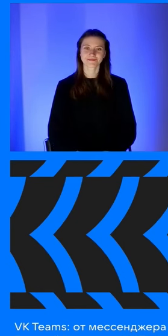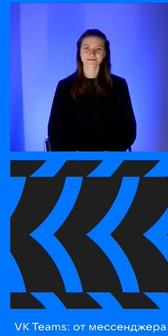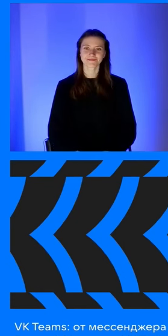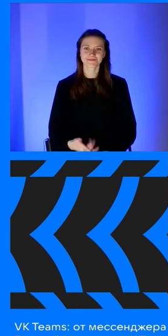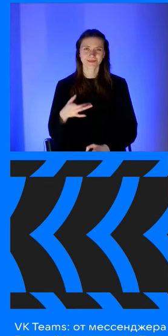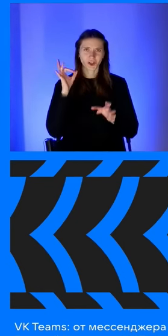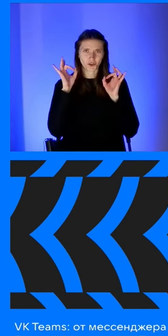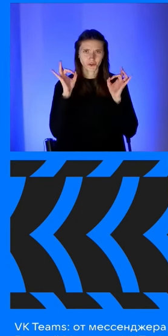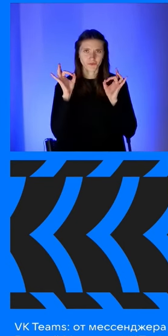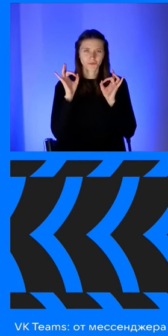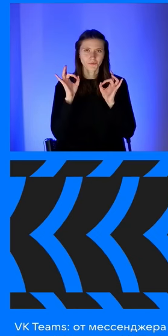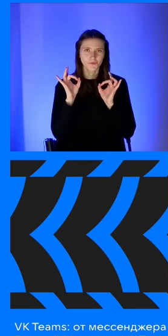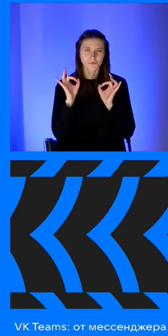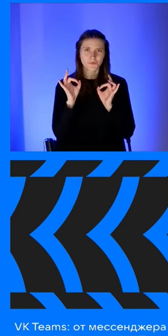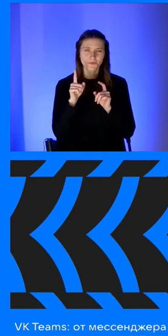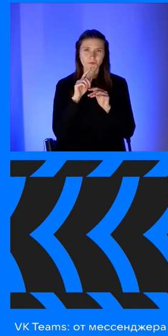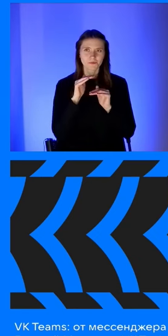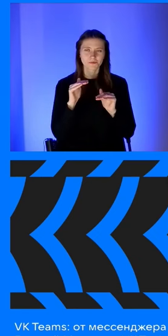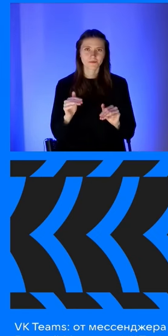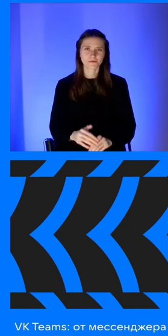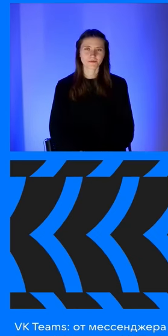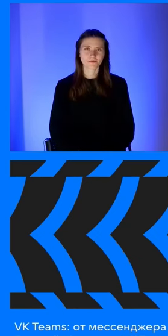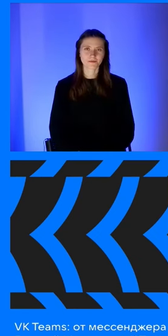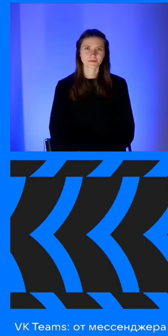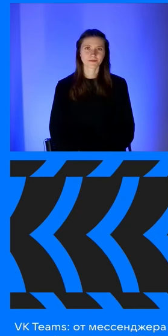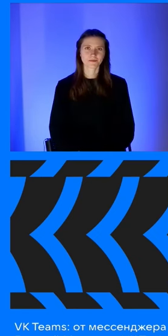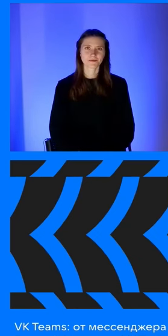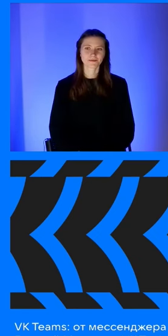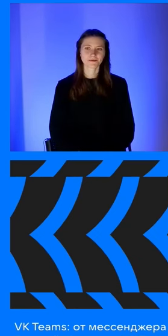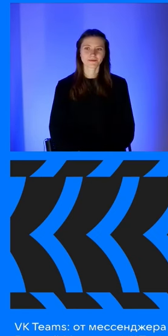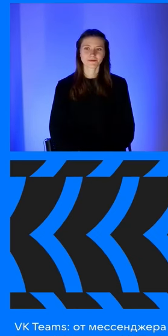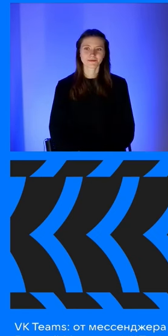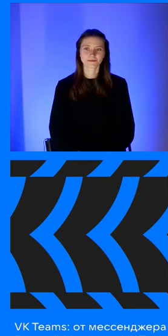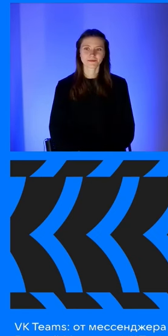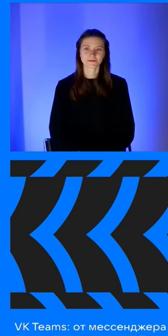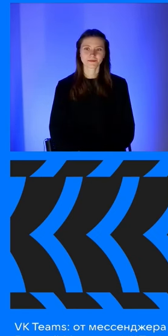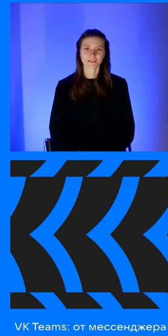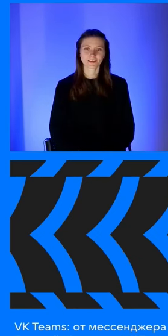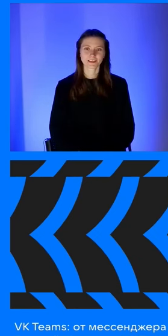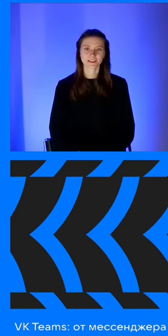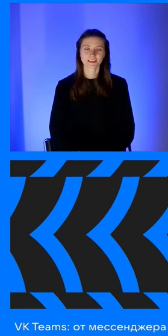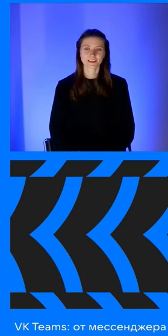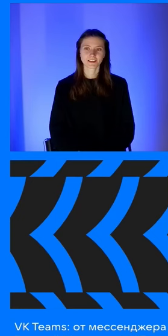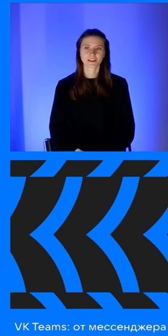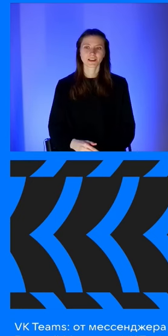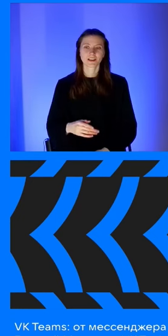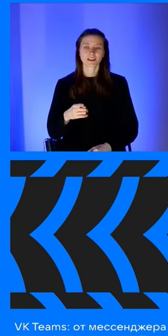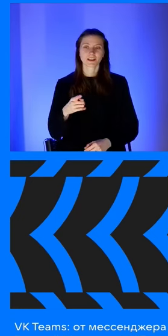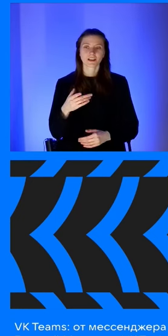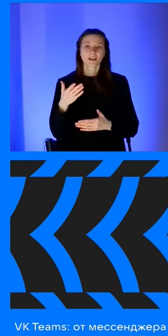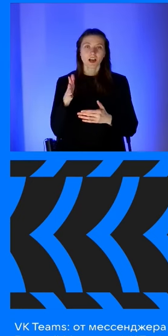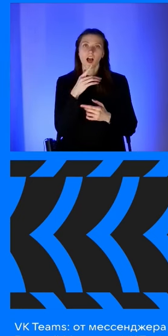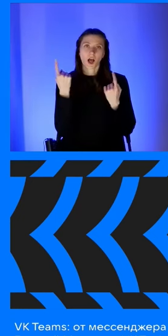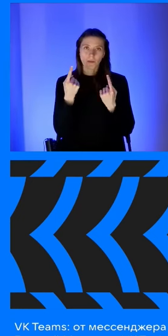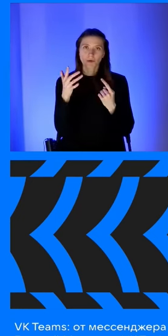Я думаю, не настолько важно. Далеко, чтобы на всю страну услышал. Да, всем привет. Да. Спасибо за доклад, меня Илья зовут. Обычно при